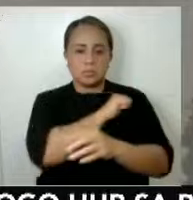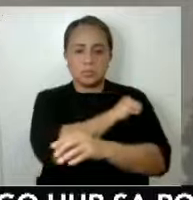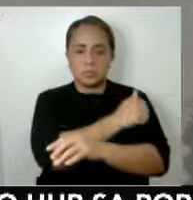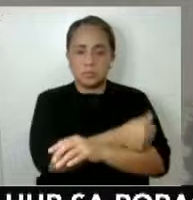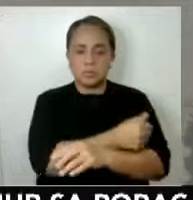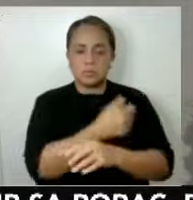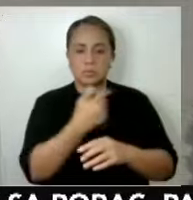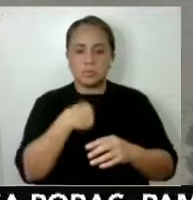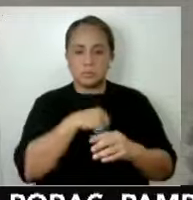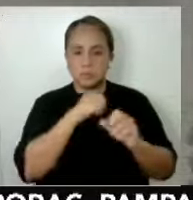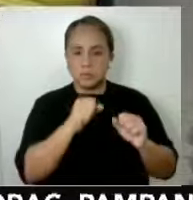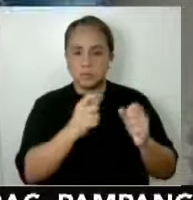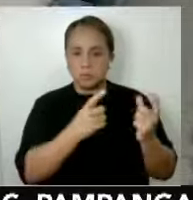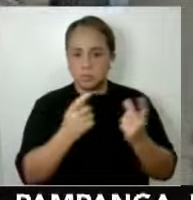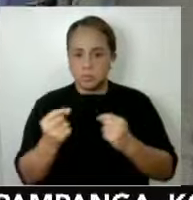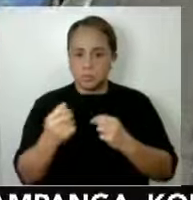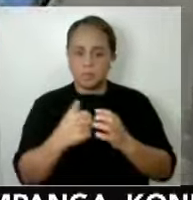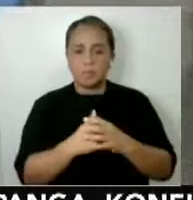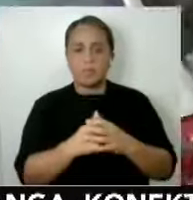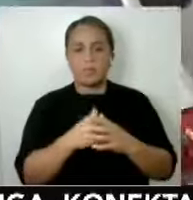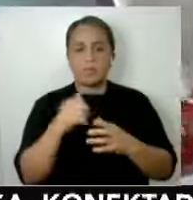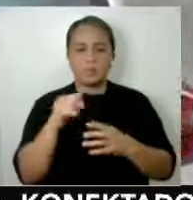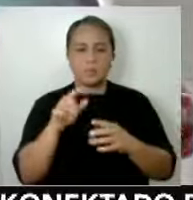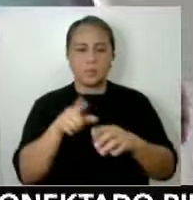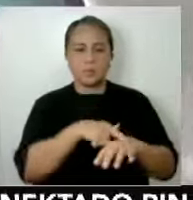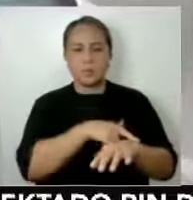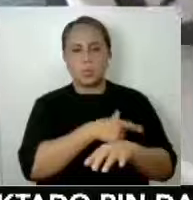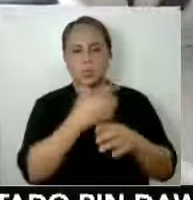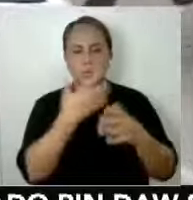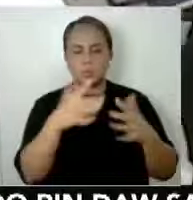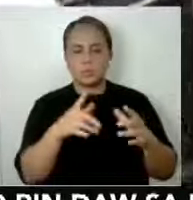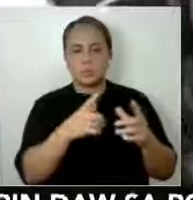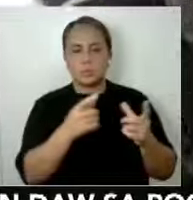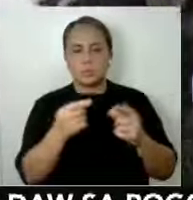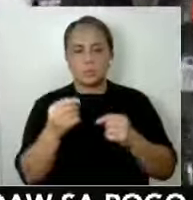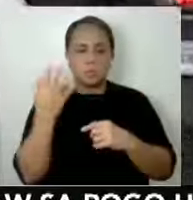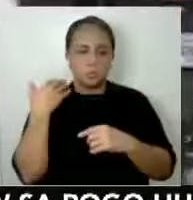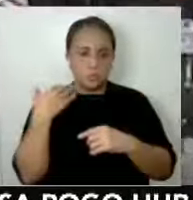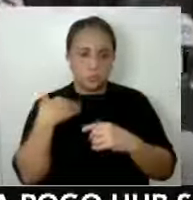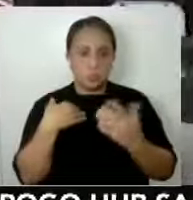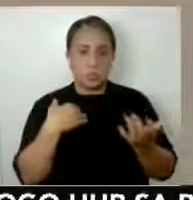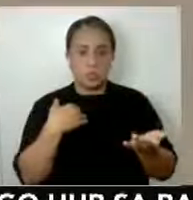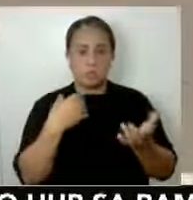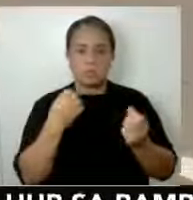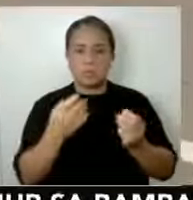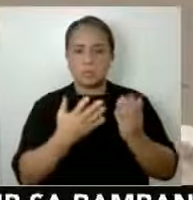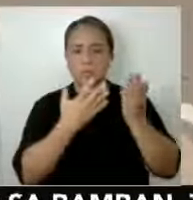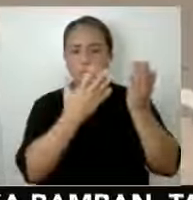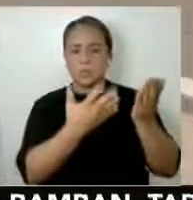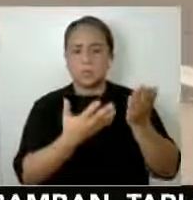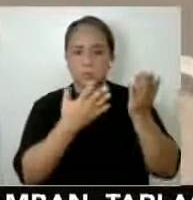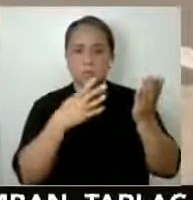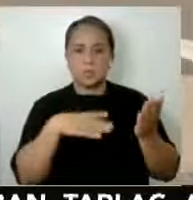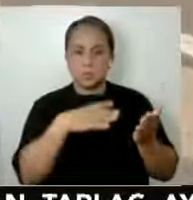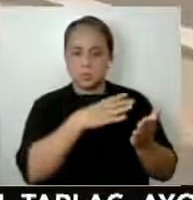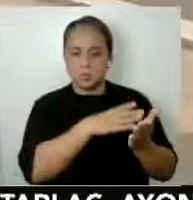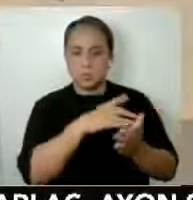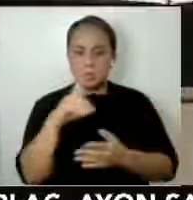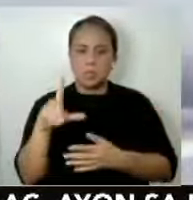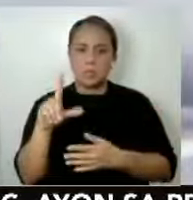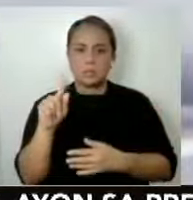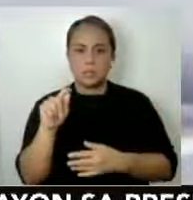ito. Bagay na matagal na raw nagawa ng grupo at ilang beses nang ipinresinta sa Kongreso at sa LTFRB,